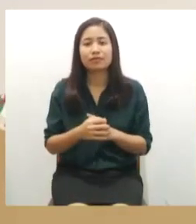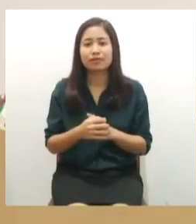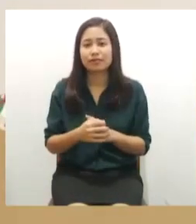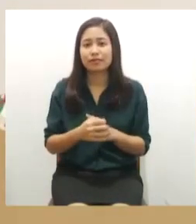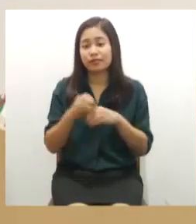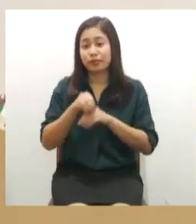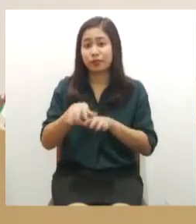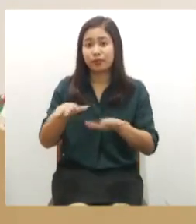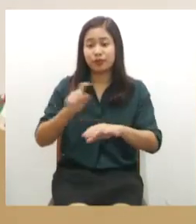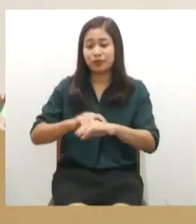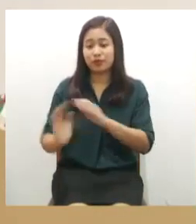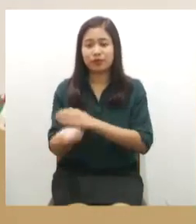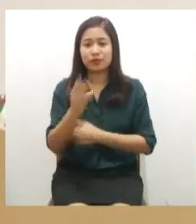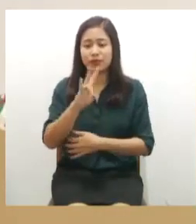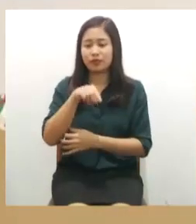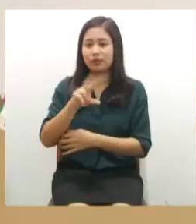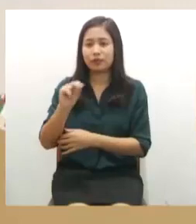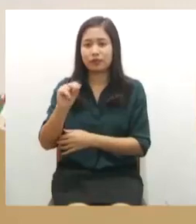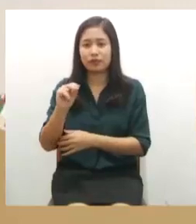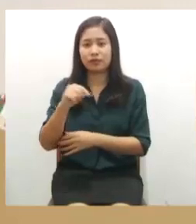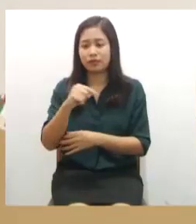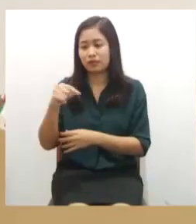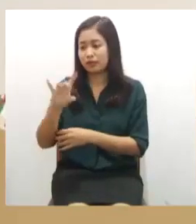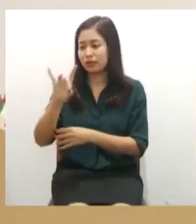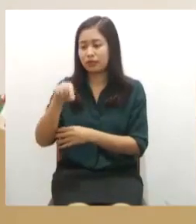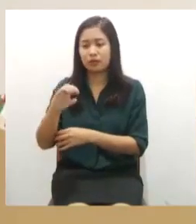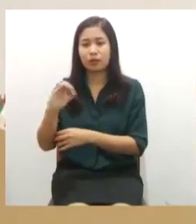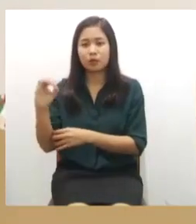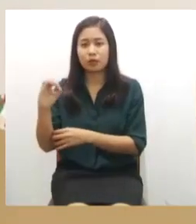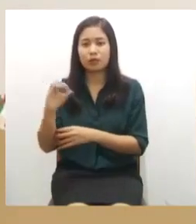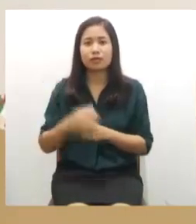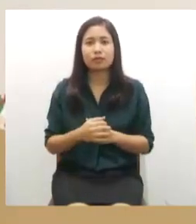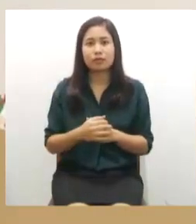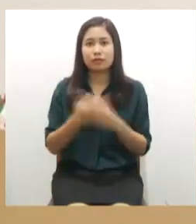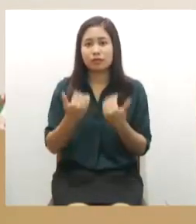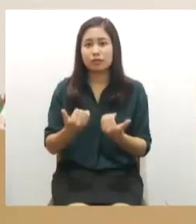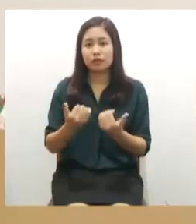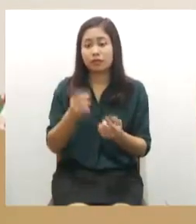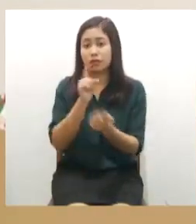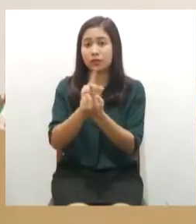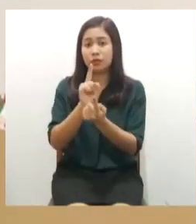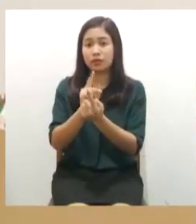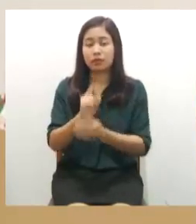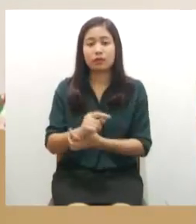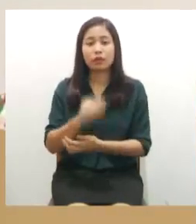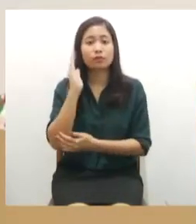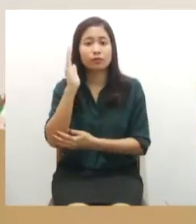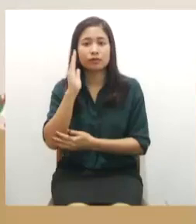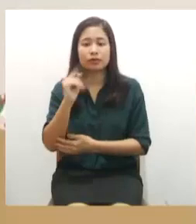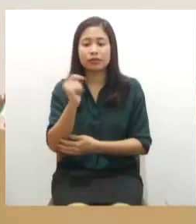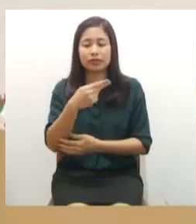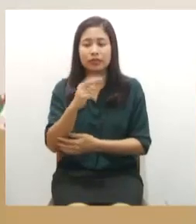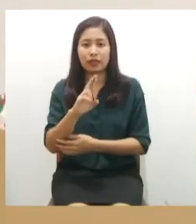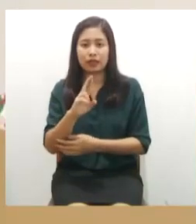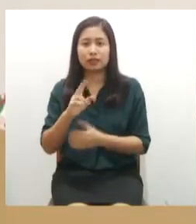ออกอากาศตั้งแต่เวลา 7:30 นค่ะไปจนถึงเวลา 8:00 นและในวันนี้นะครับทุกท่านจะได้พบกับผมธีรัตน์รัตนถาครับ ค่ะและดิฉันเม